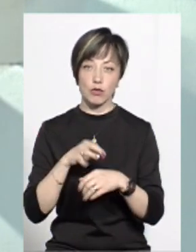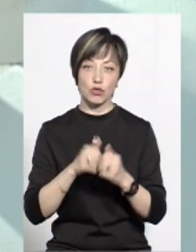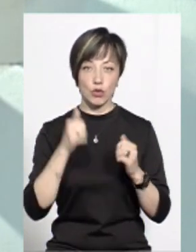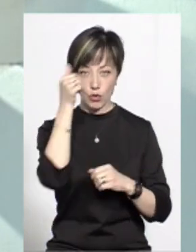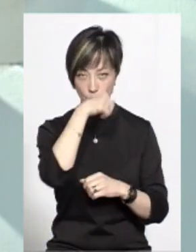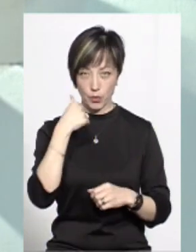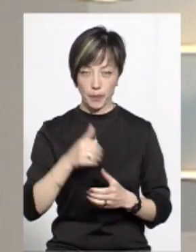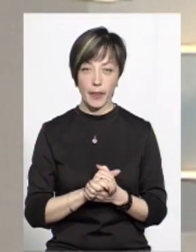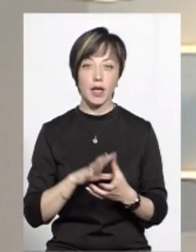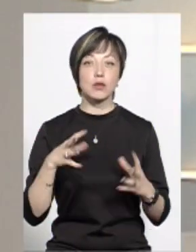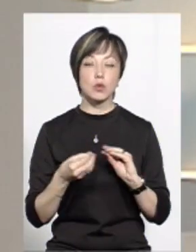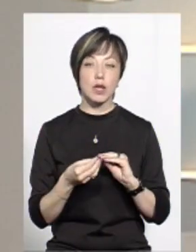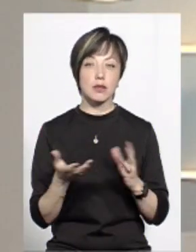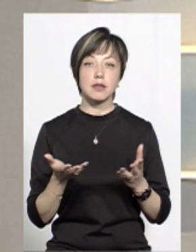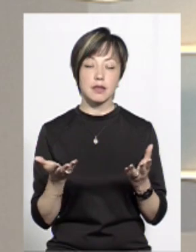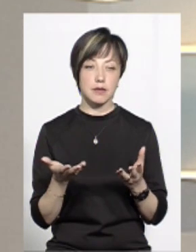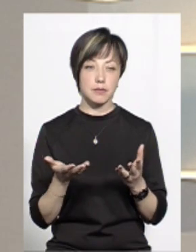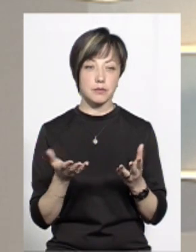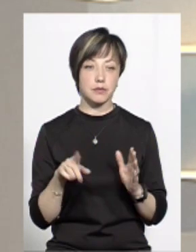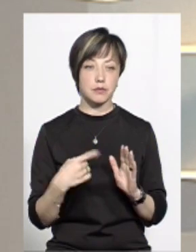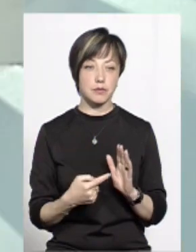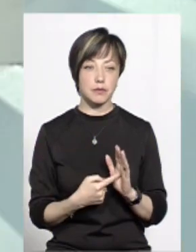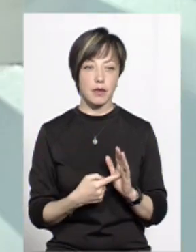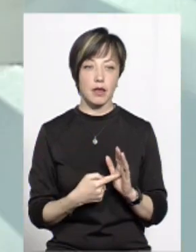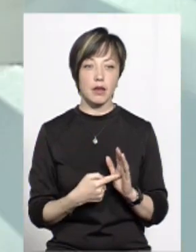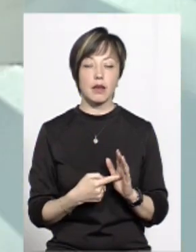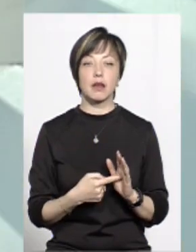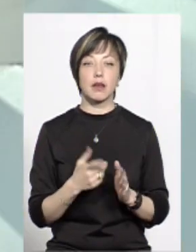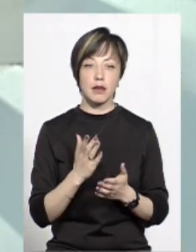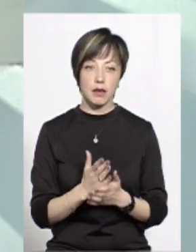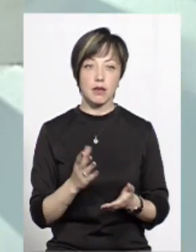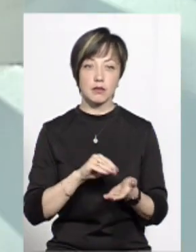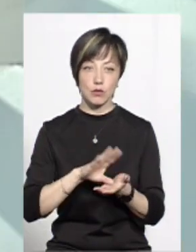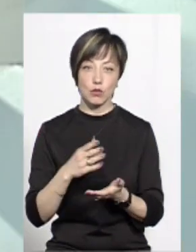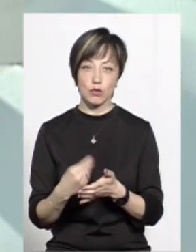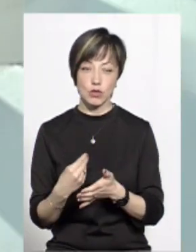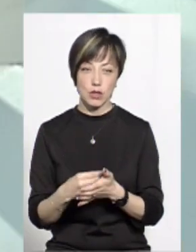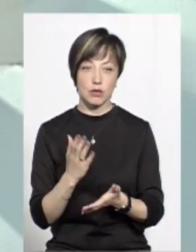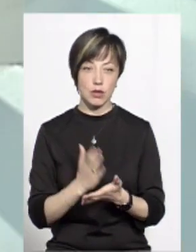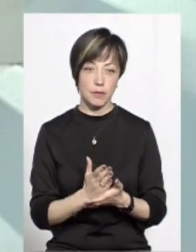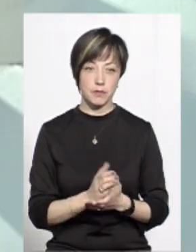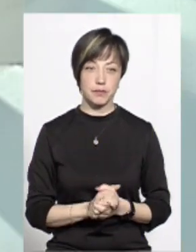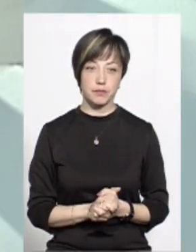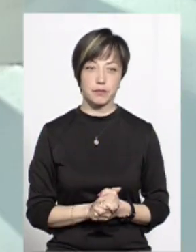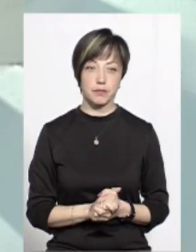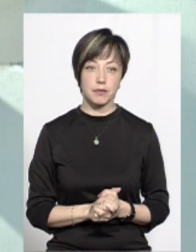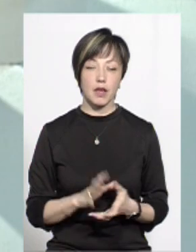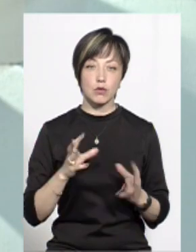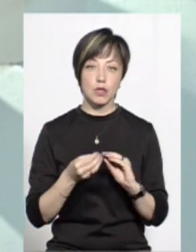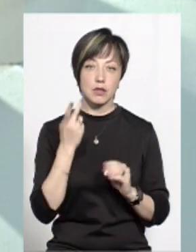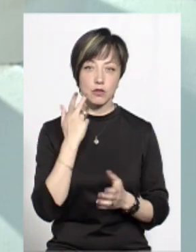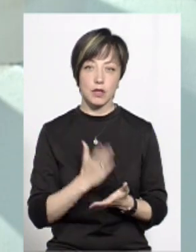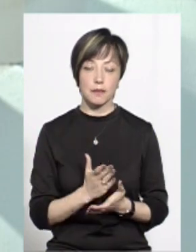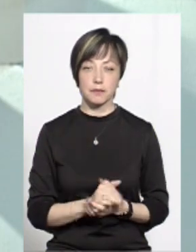проводяться щороку. І результат, в результаті цих перевірок? Так, результати є, є певні надходження до бюджету, тобто результати завжди